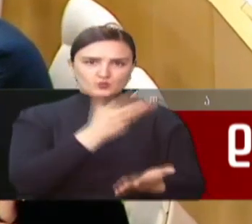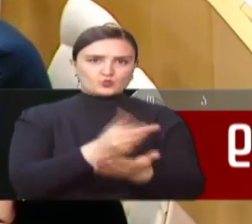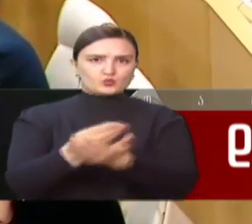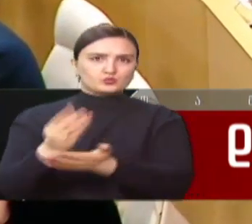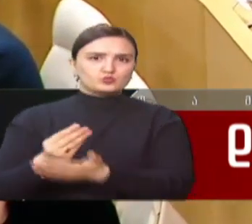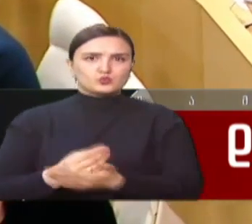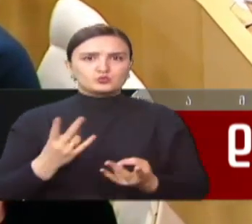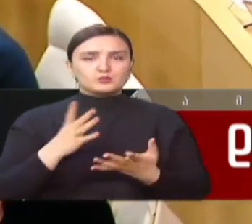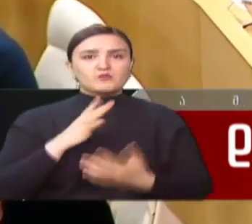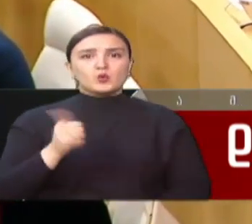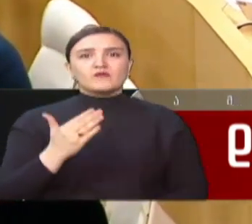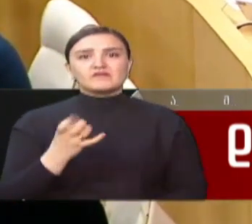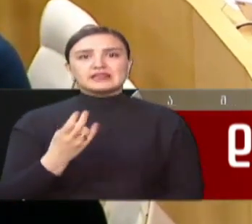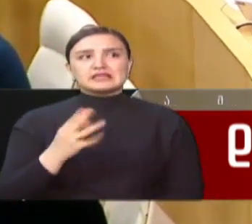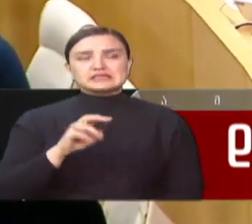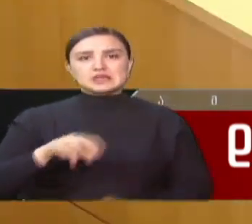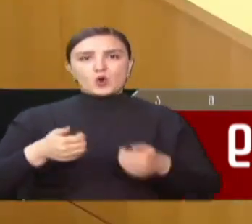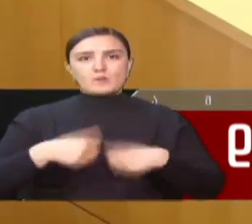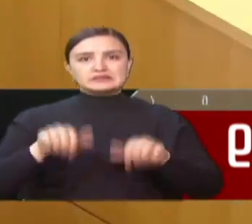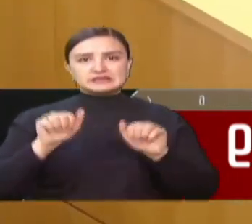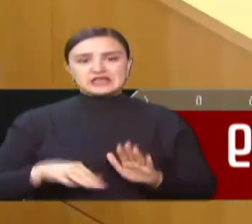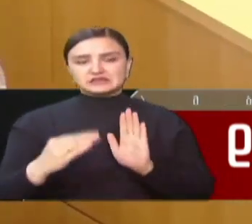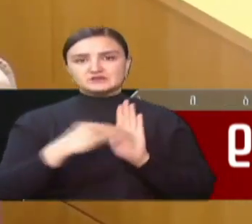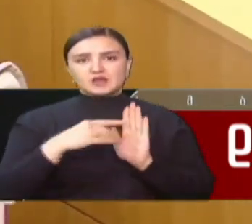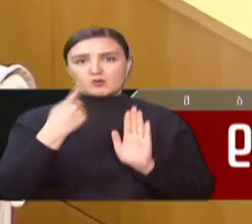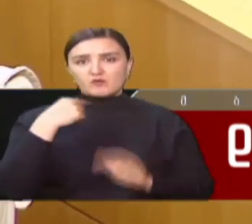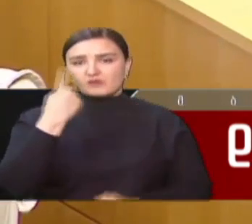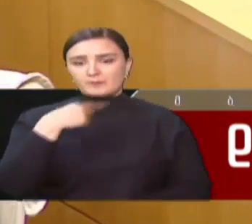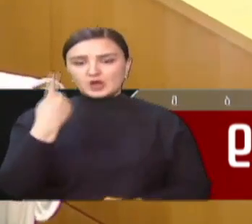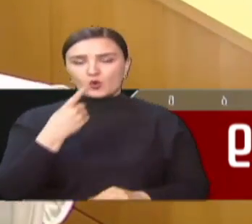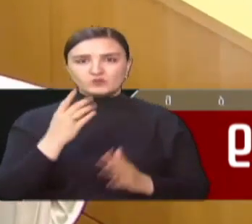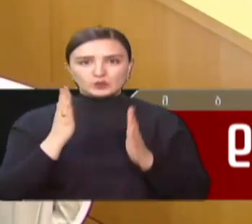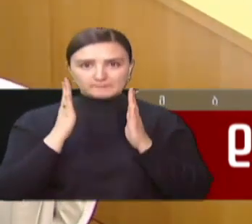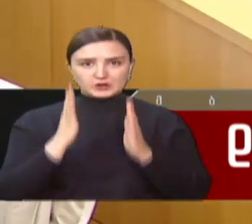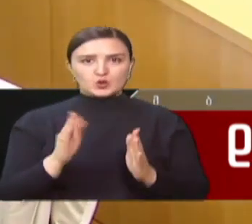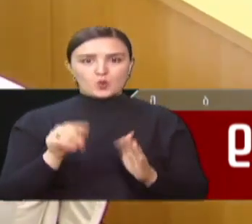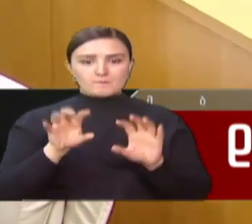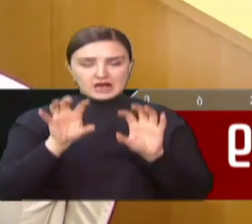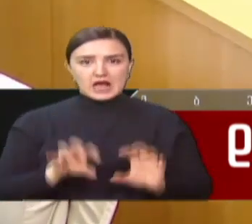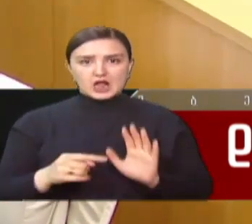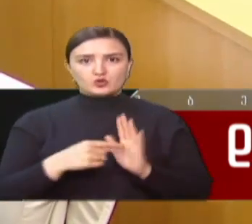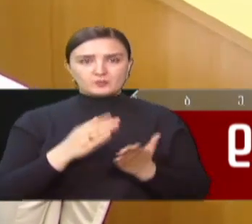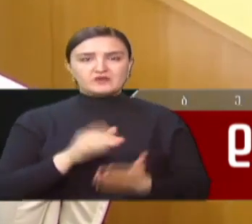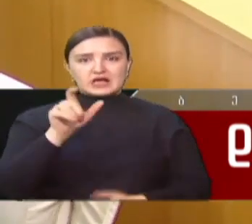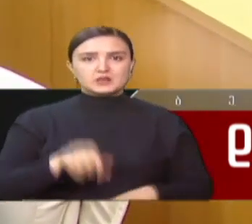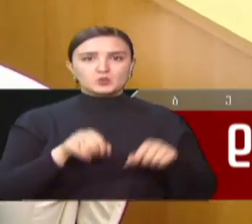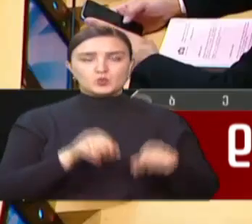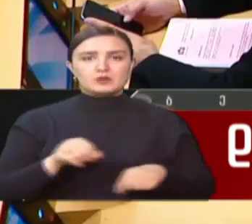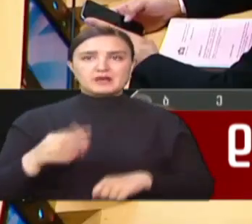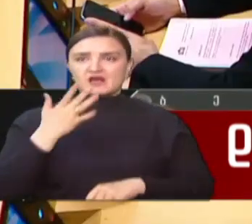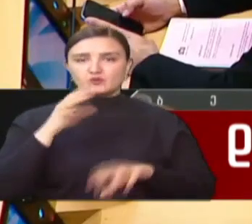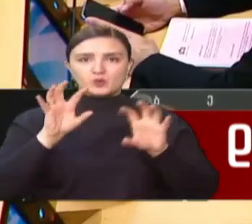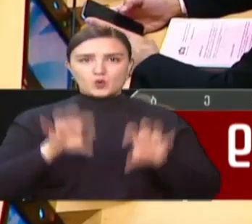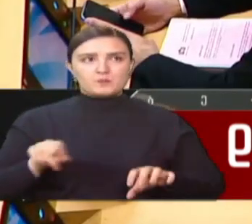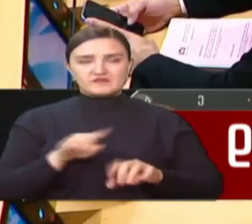gamotkves rom rogorc venetsiis komisiis dasqvashi akhasgasmuli egretsodebuli pironuli midgombis rats am kanons moaqs adamianis uflebata europul